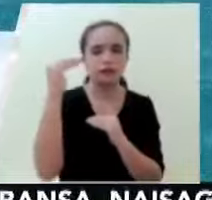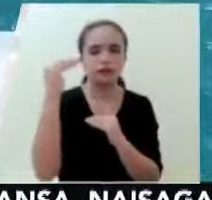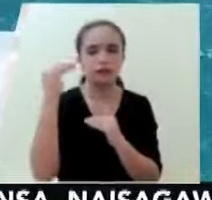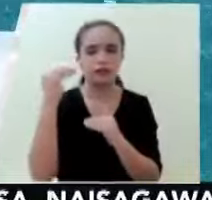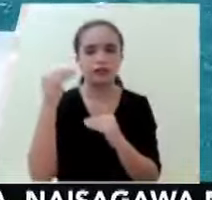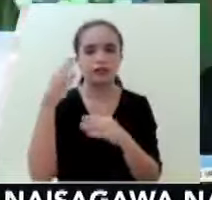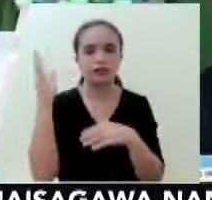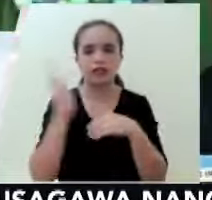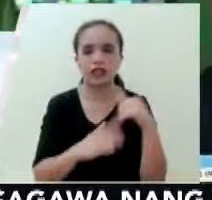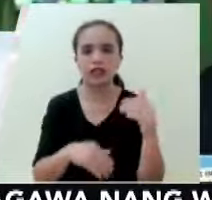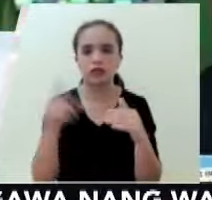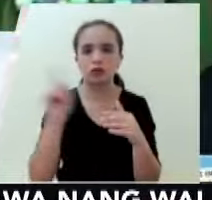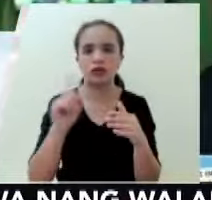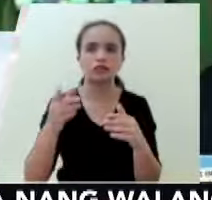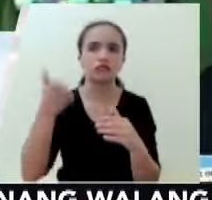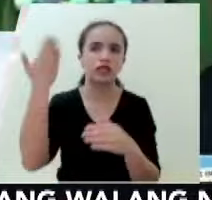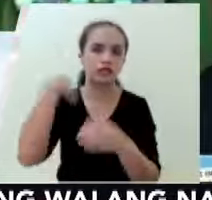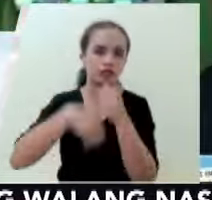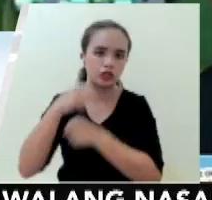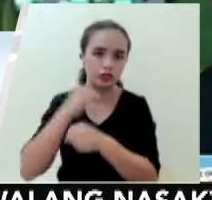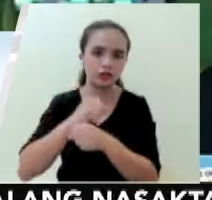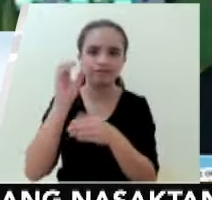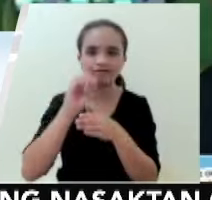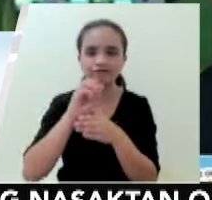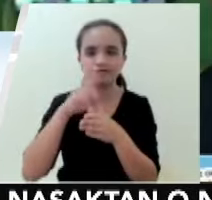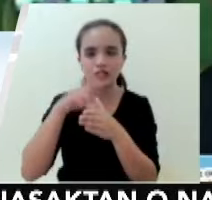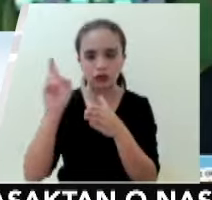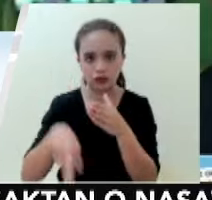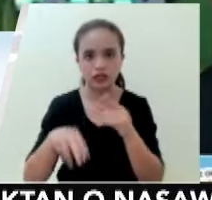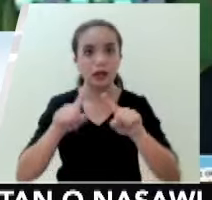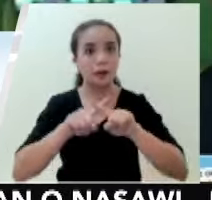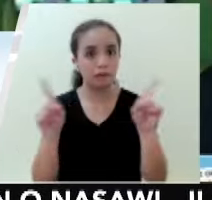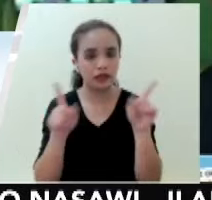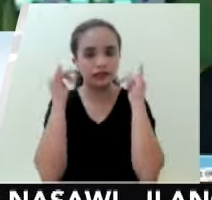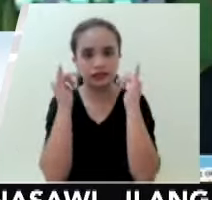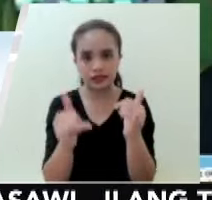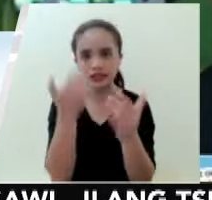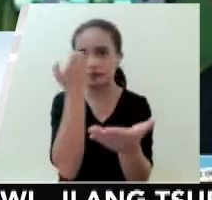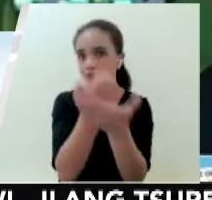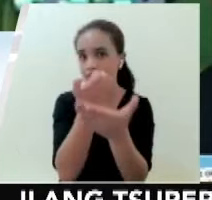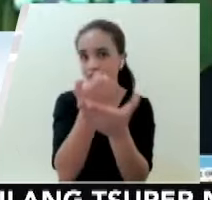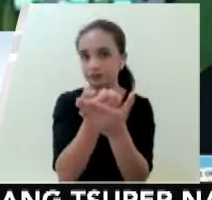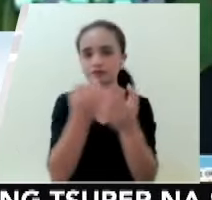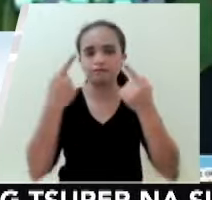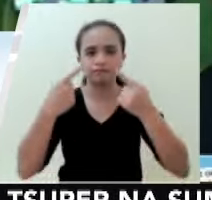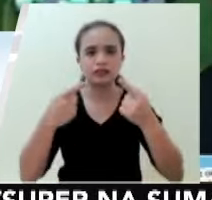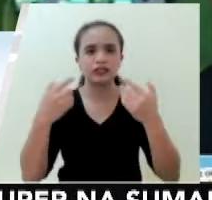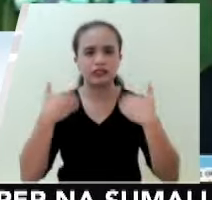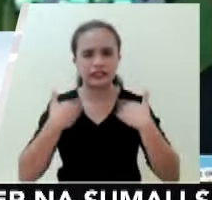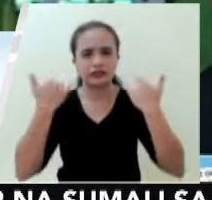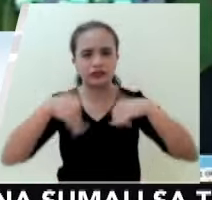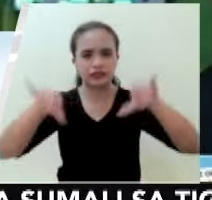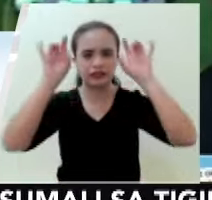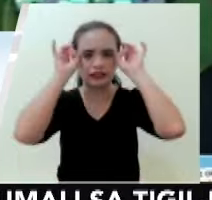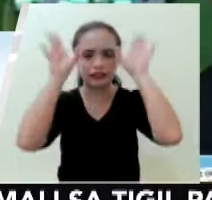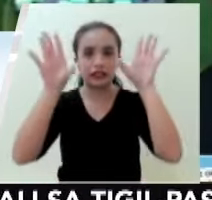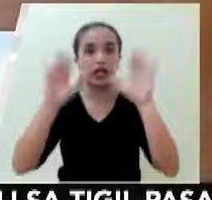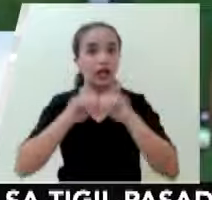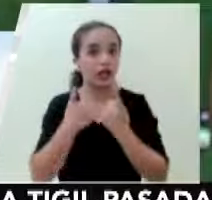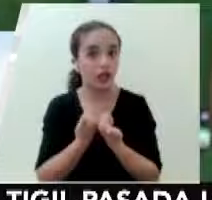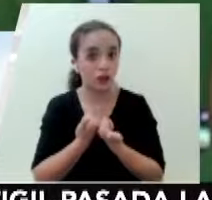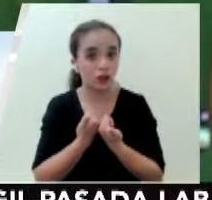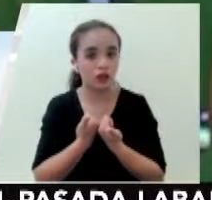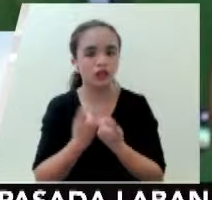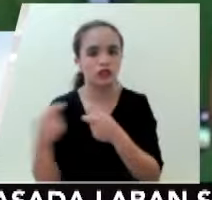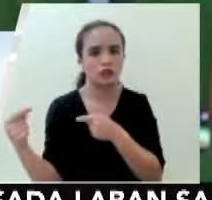the previous year. However, it is no secret that such economic prosperity is threatened by geopolitical tensions.